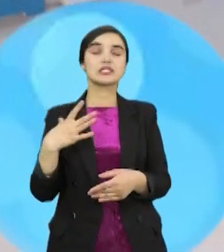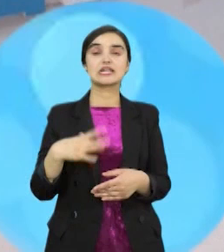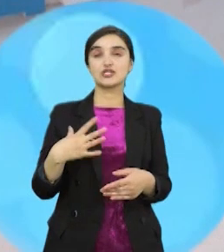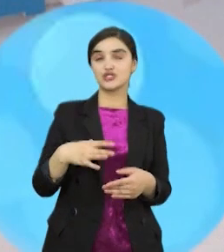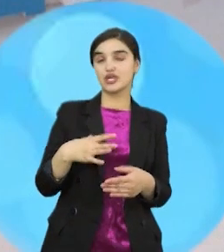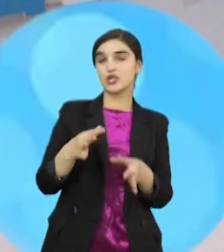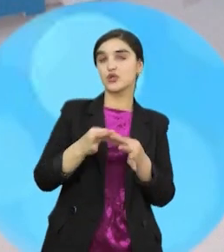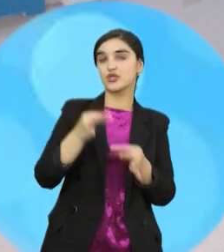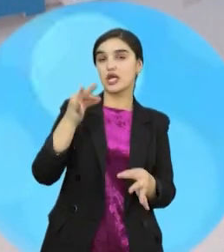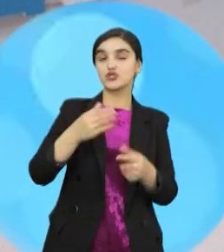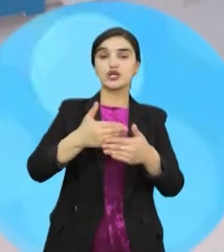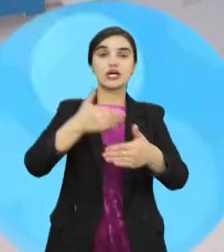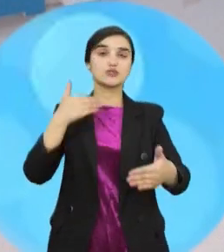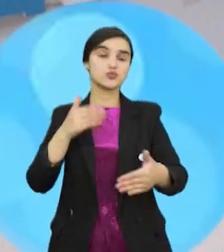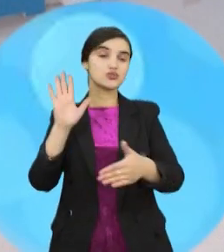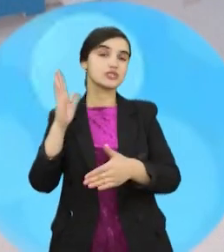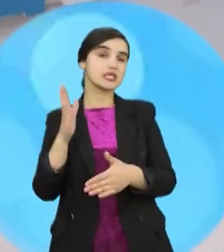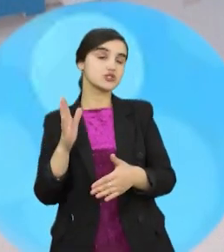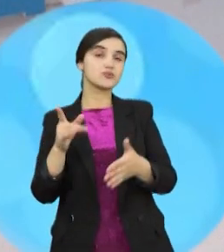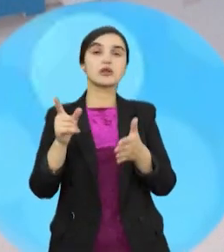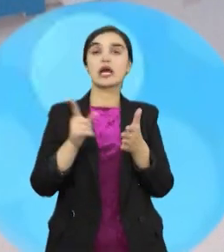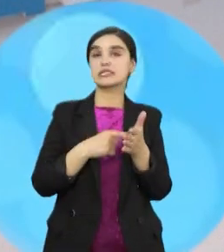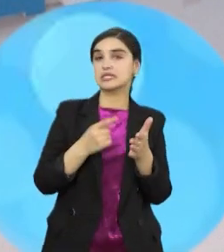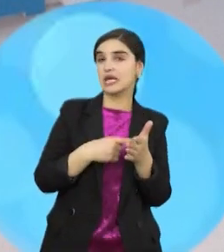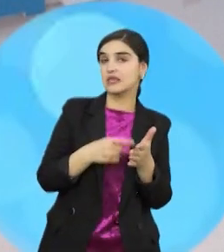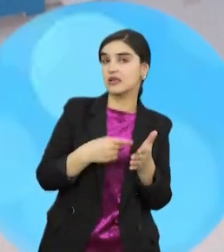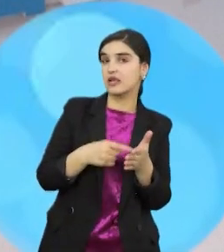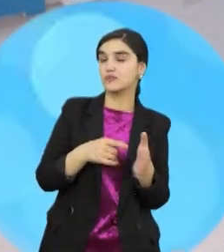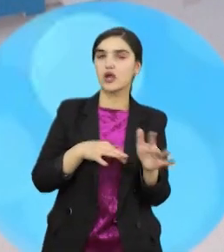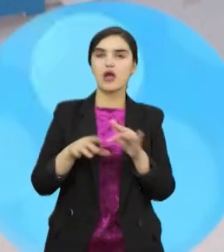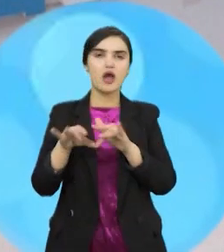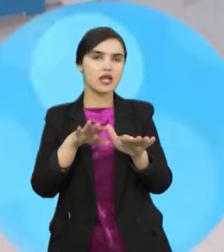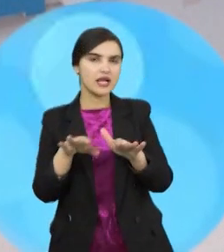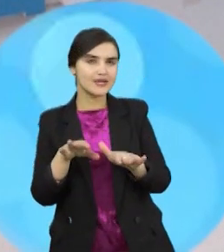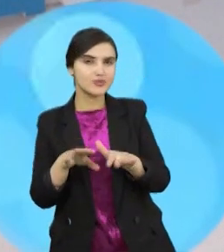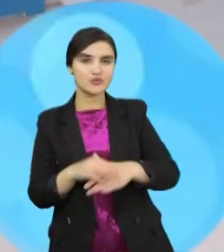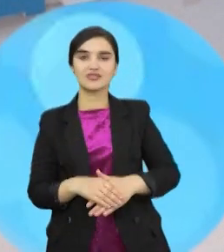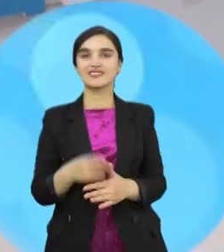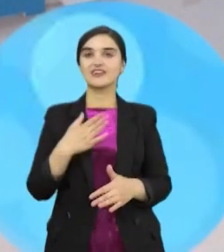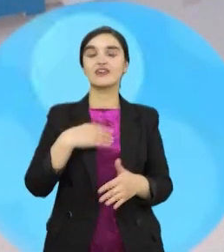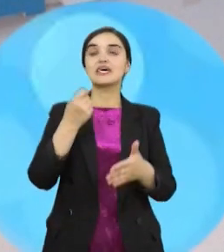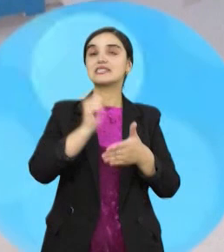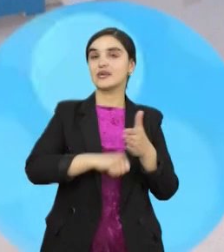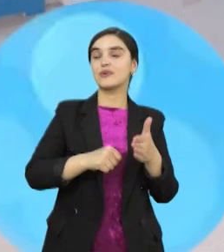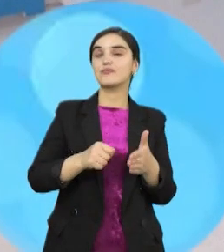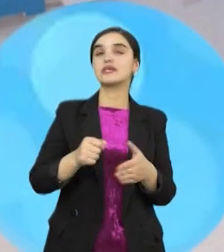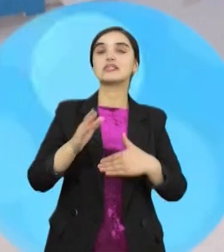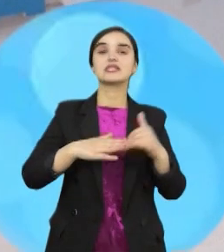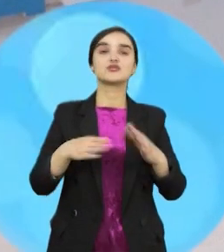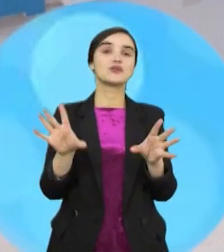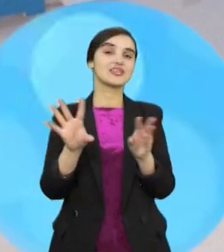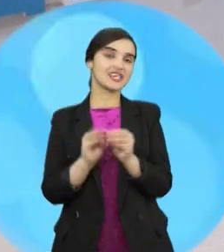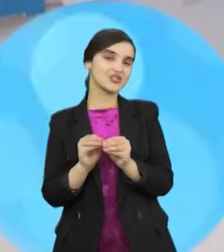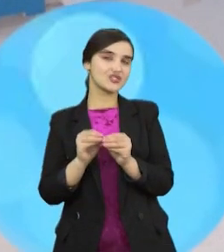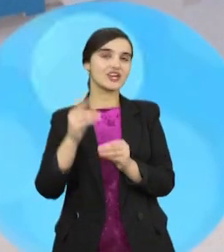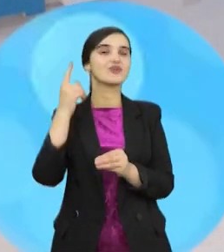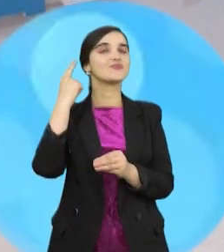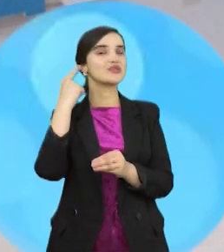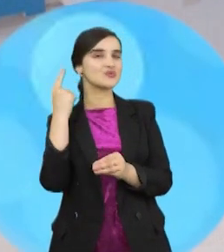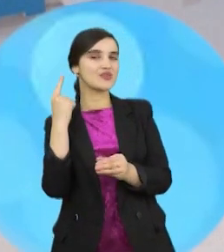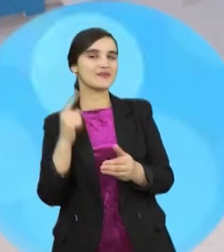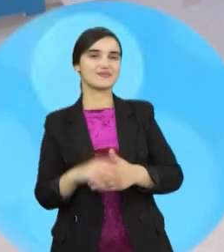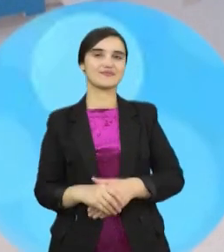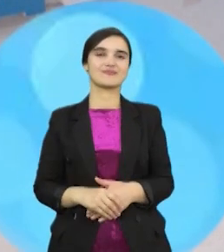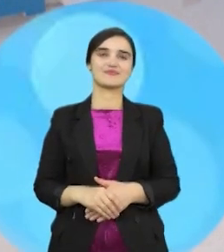شما فهمید که چرا نایچه از پشت دستانی ما و یا از پشت قلم حرکت میکند پس سببی این تجربه را